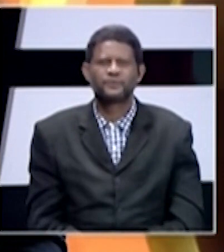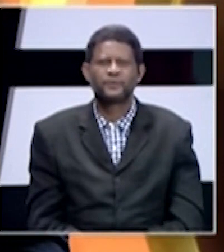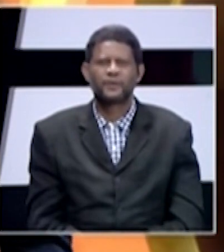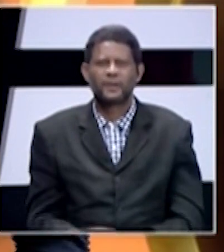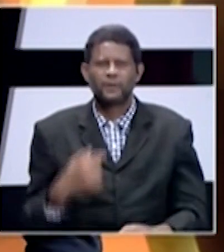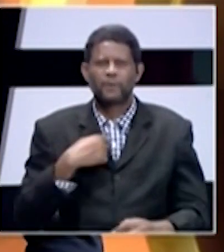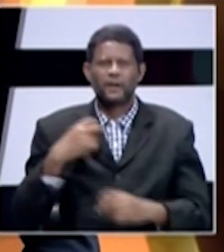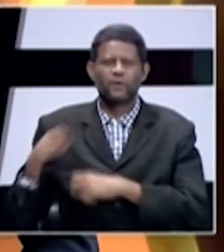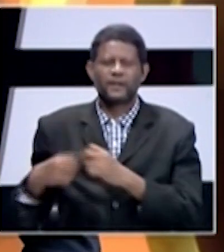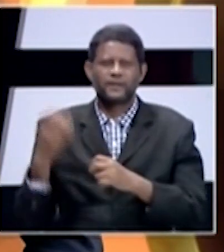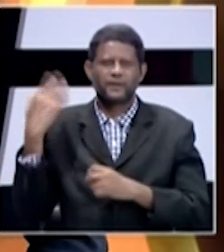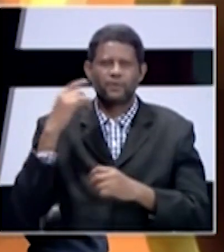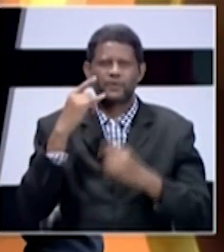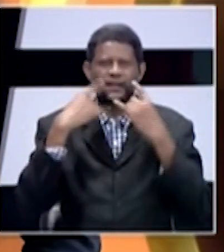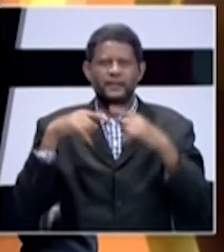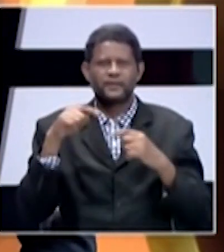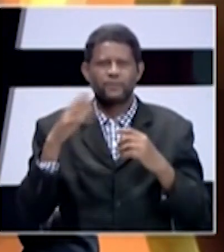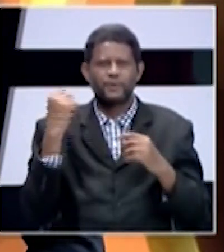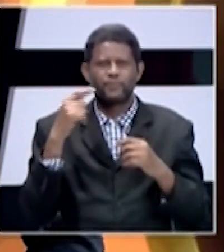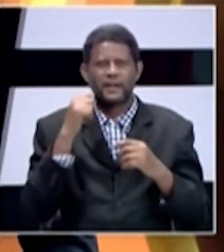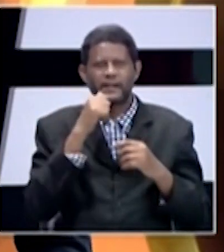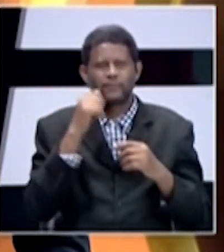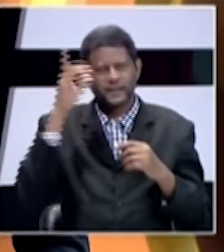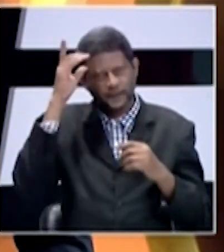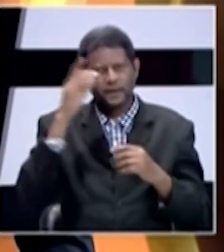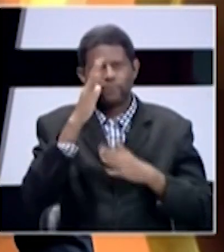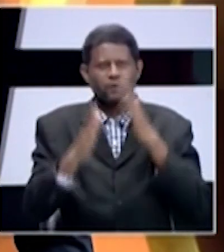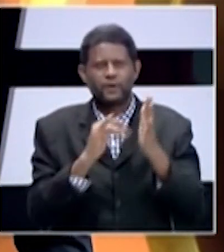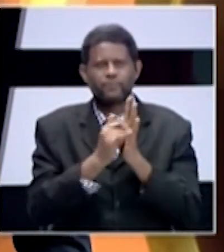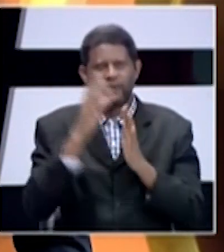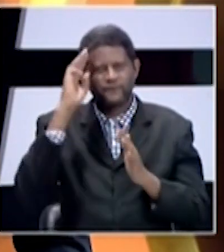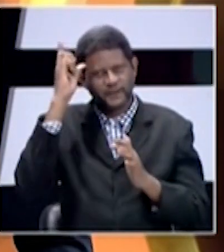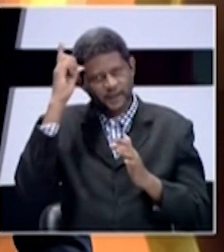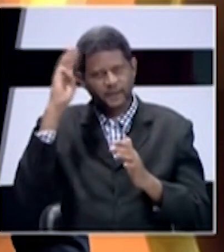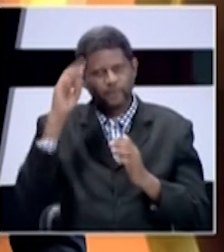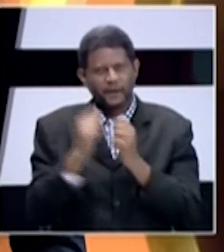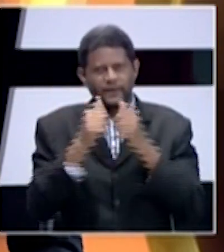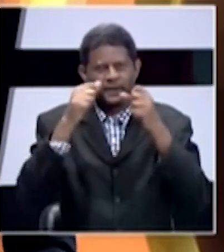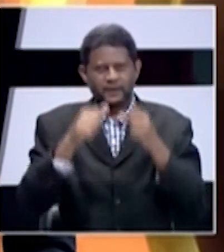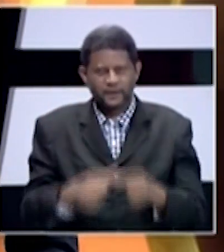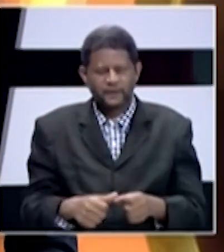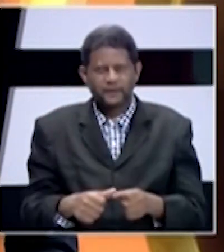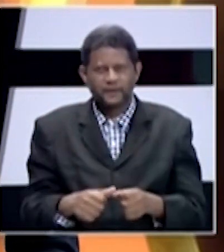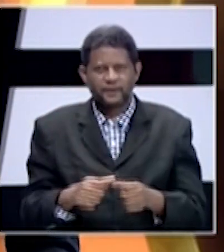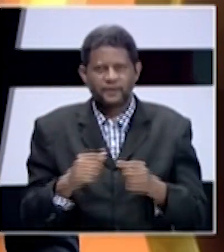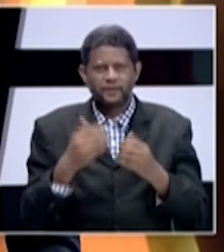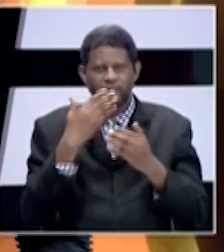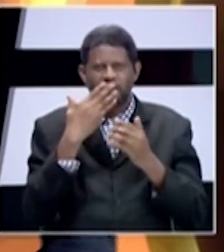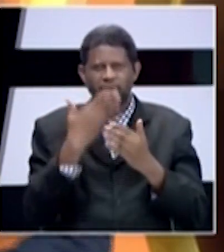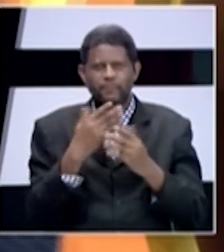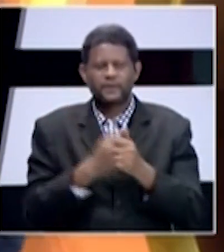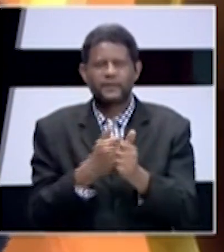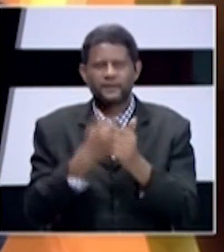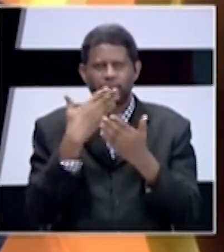باي وگن الساعه نور زينات هاتزيوم نيروم وداريام كاساين مدام ملكت قوانقوا دما فساسي ميحابيناكم مزنحنا نسناي متتالكم